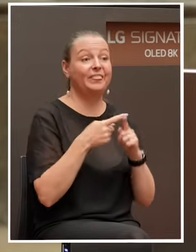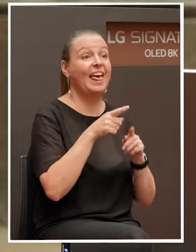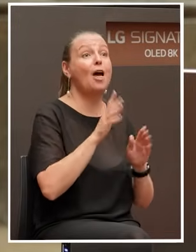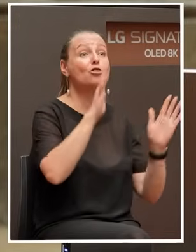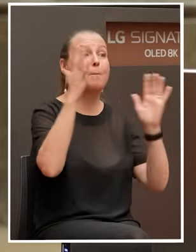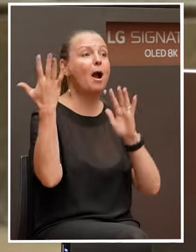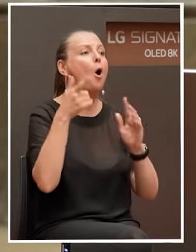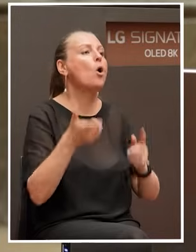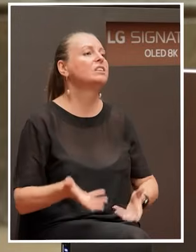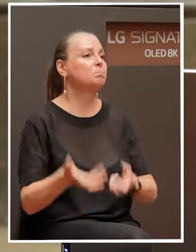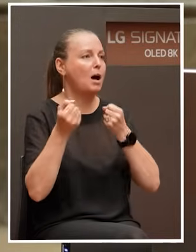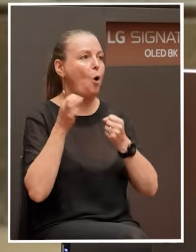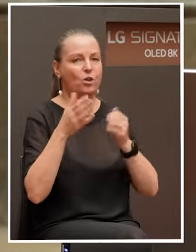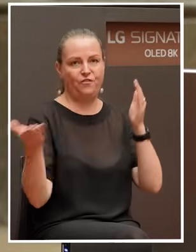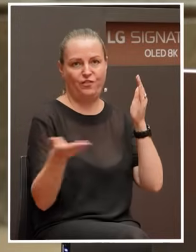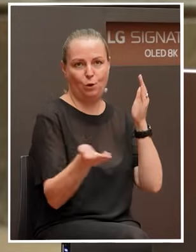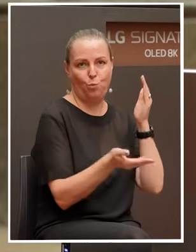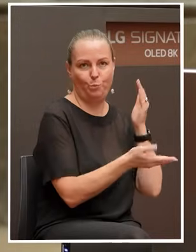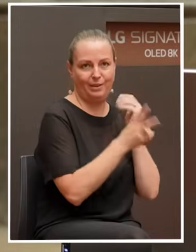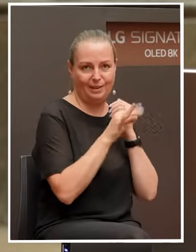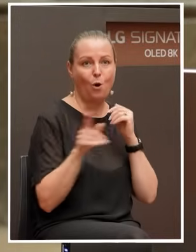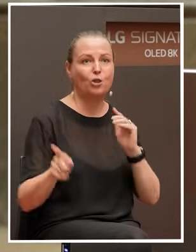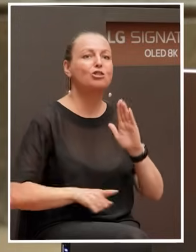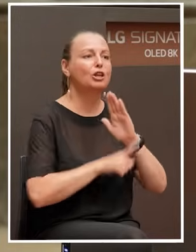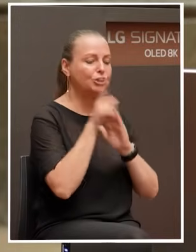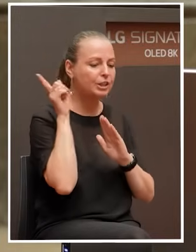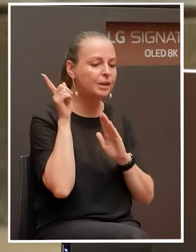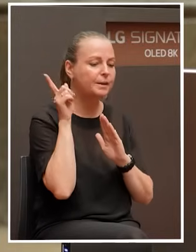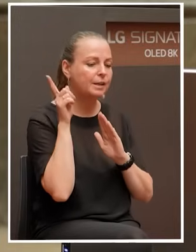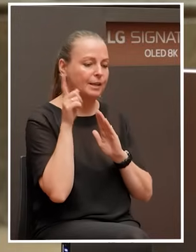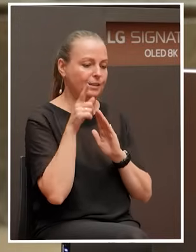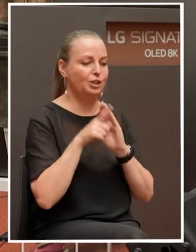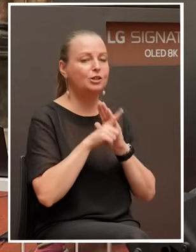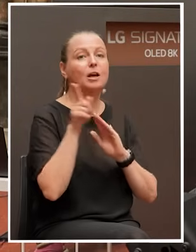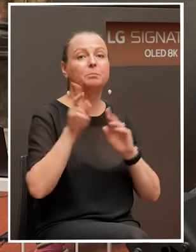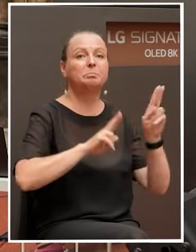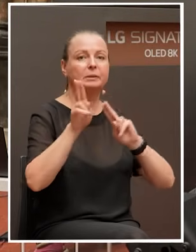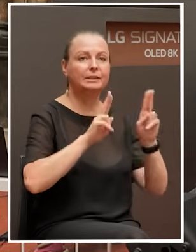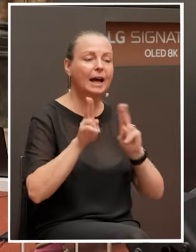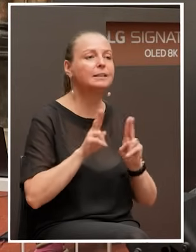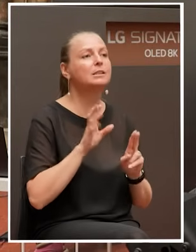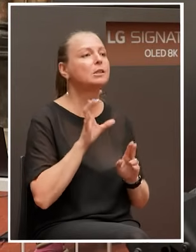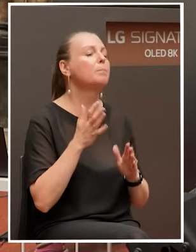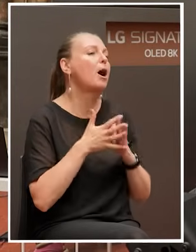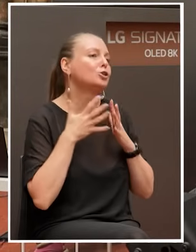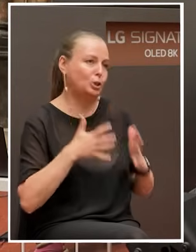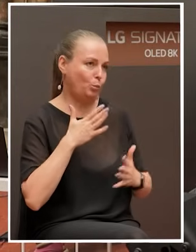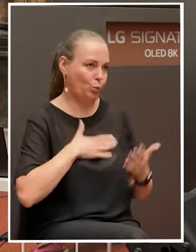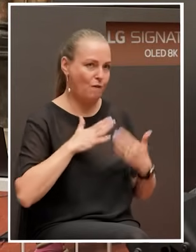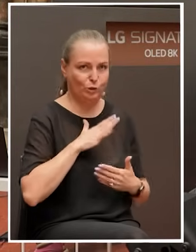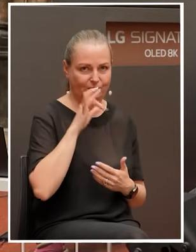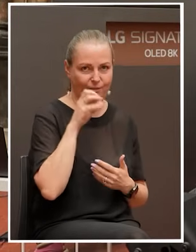начал, очевидно, весной 91 года, точная дата не ясна, писал с видимым удовольствием за